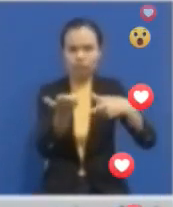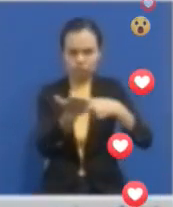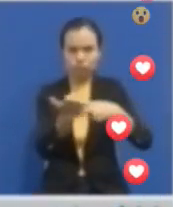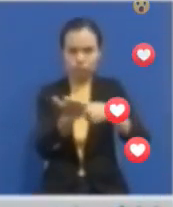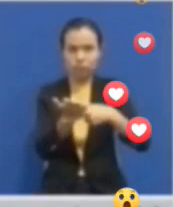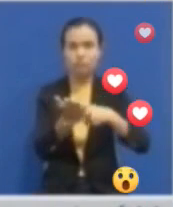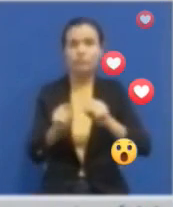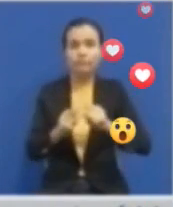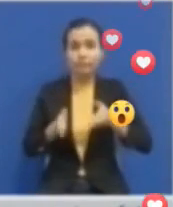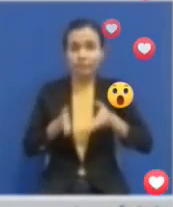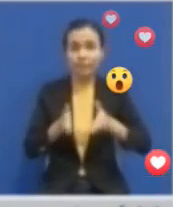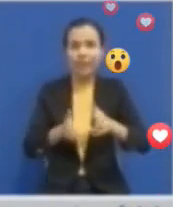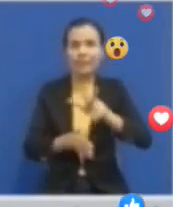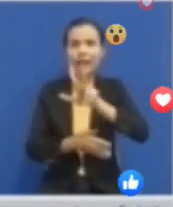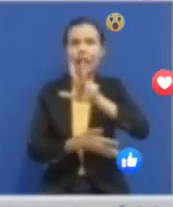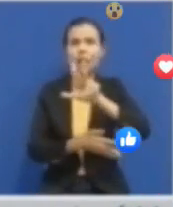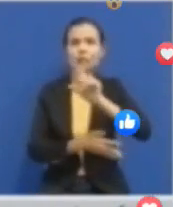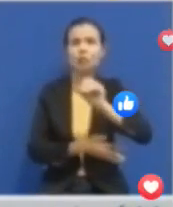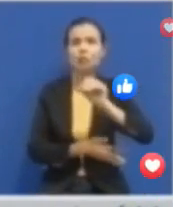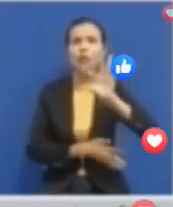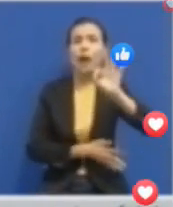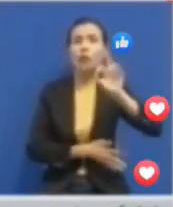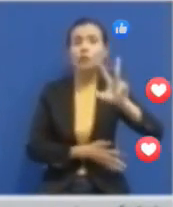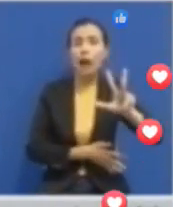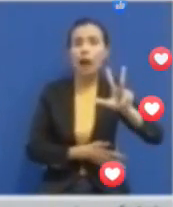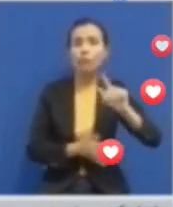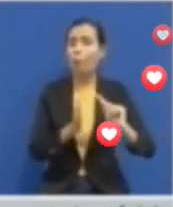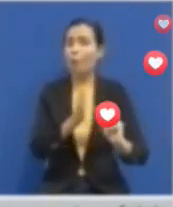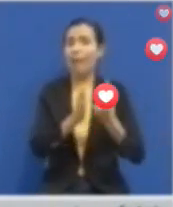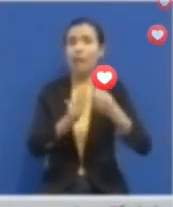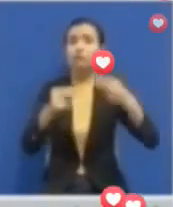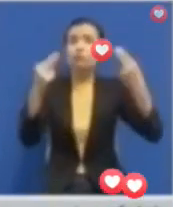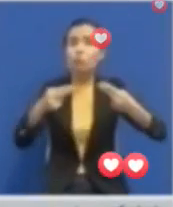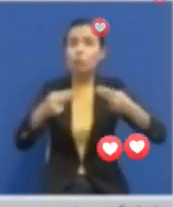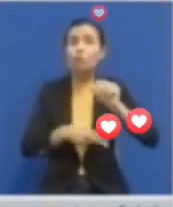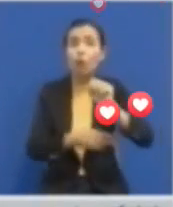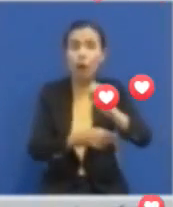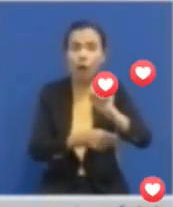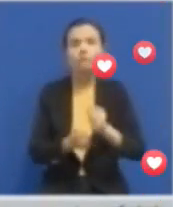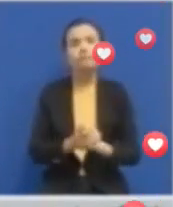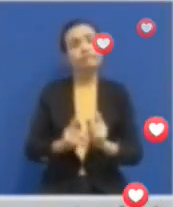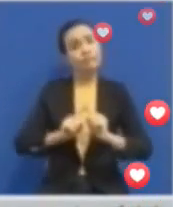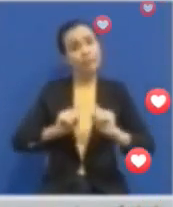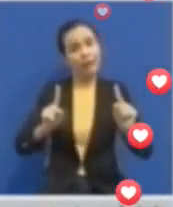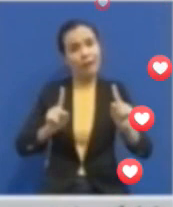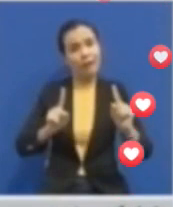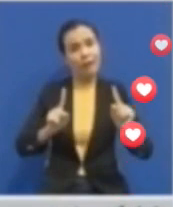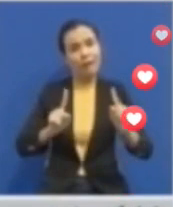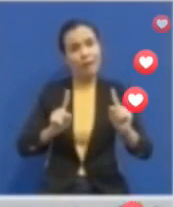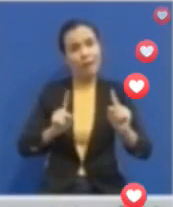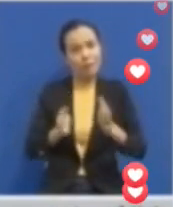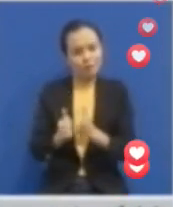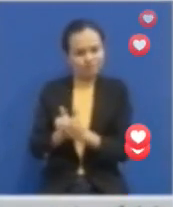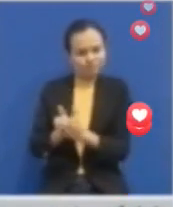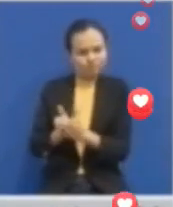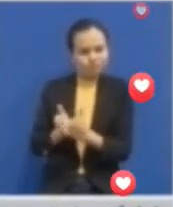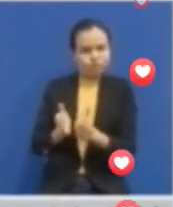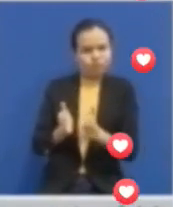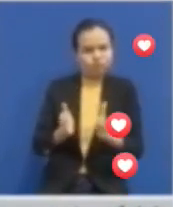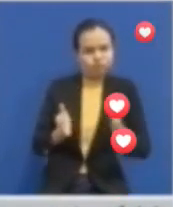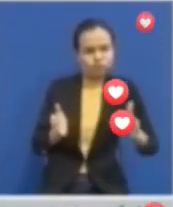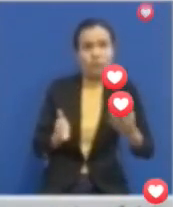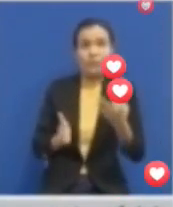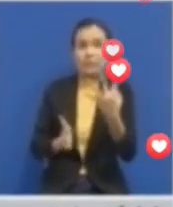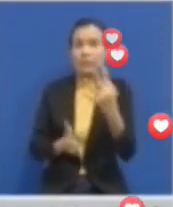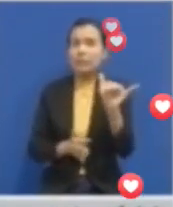ส้น3093เนี่ยเป็นเส้นแรกของสมุทรสงครามแต่ว่าไม่ได้รับการขยาย4ช่องทางจราจร